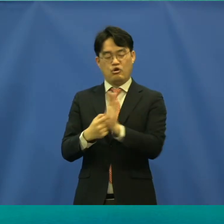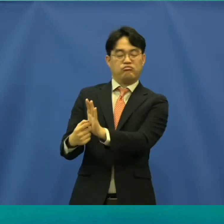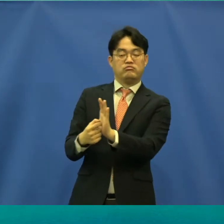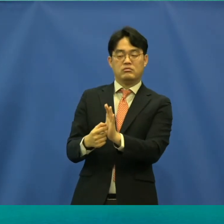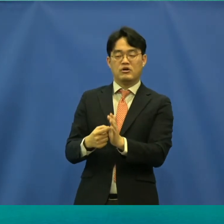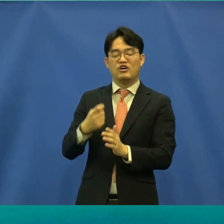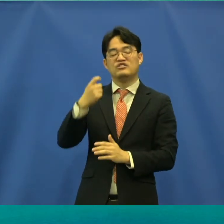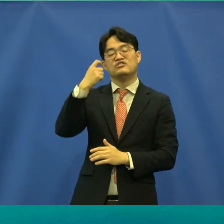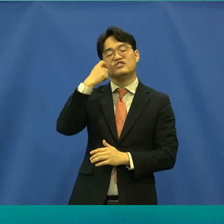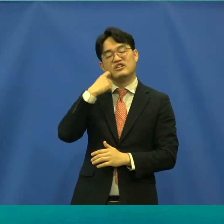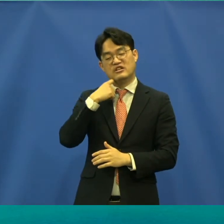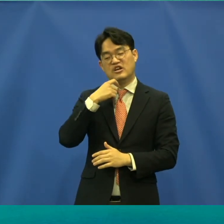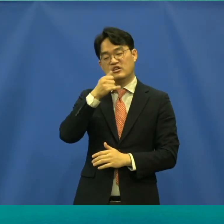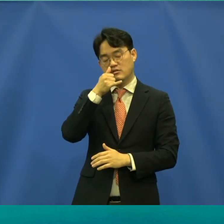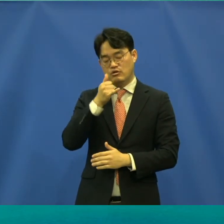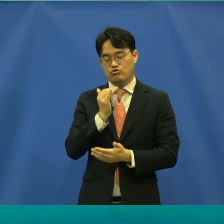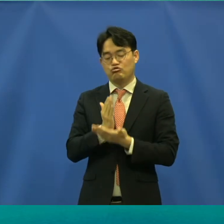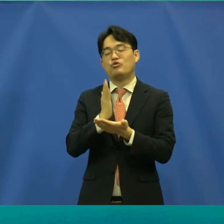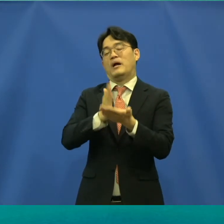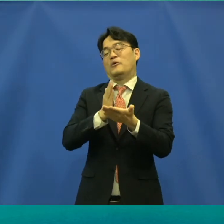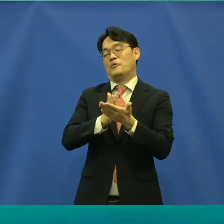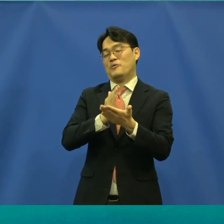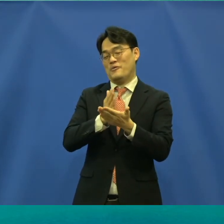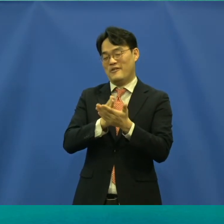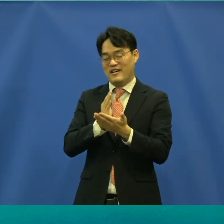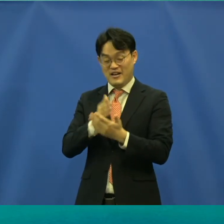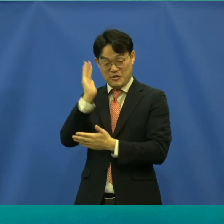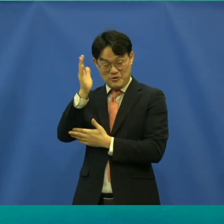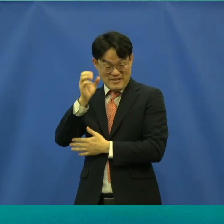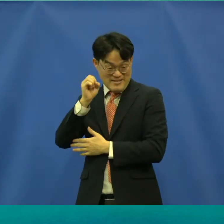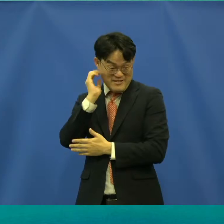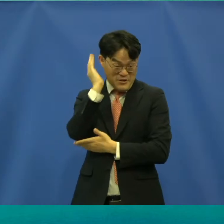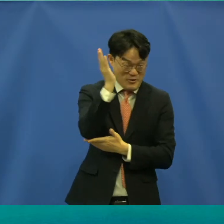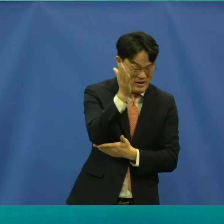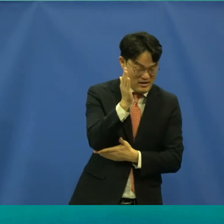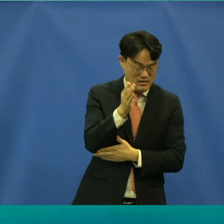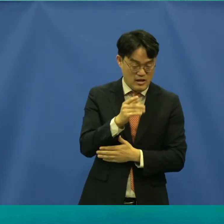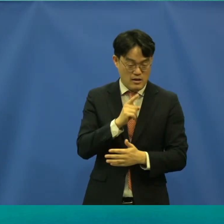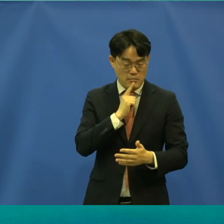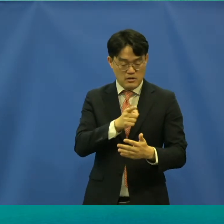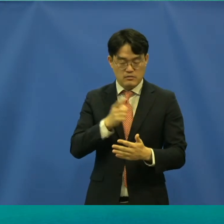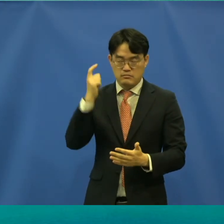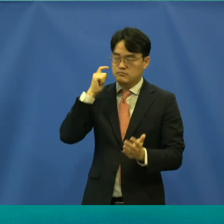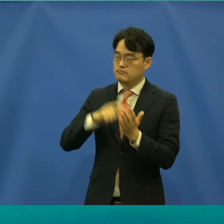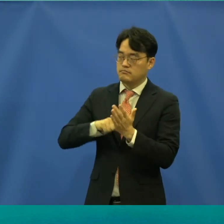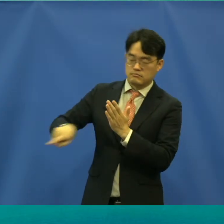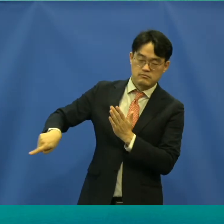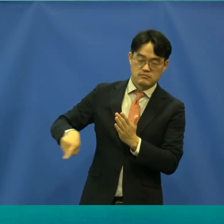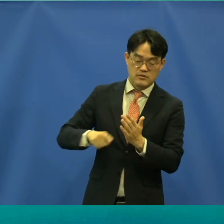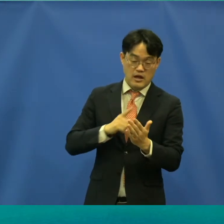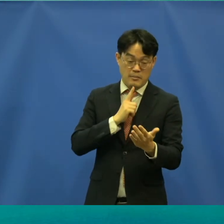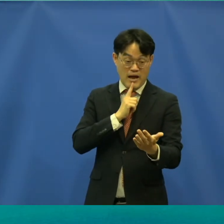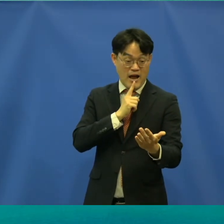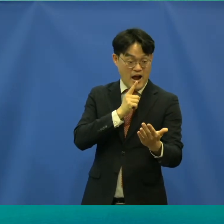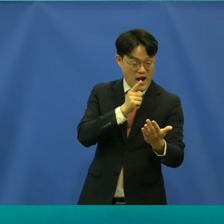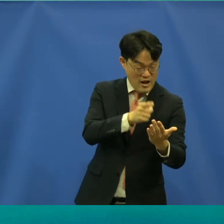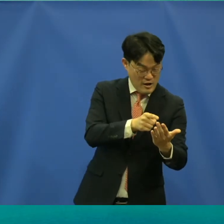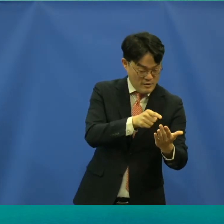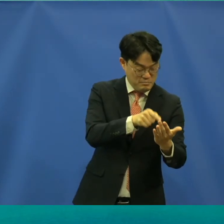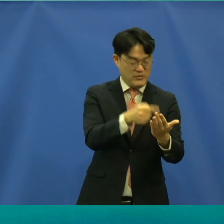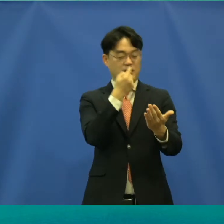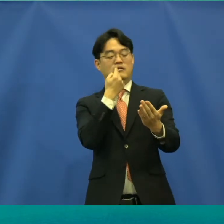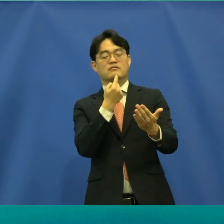요나는 지금 하나님의 말씀이 딱 걸려 넘어가지 않는 거죠. 니느웨에 가라는 말씀에 대한 거부감이 생각보다 강한 거죠. 여기에는 요나 안에 있는 뿌리